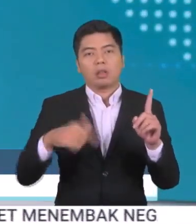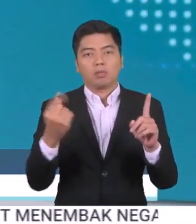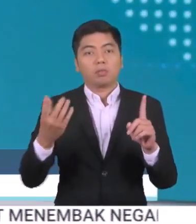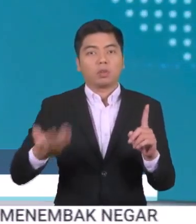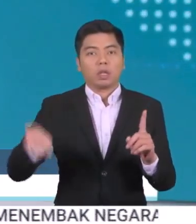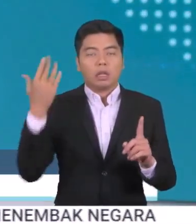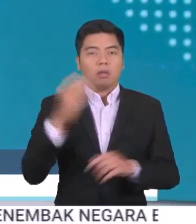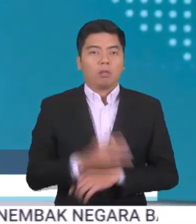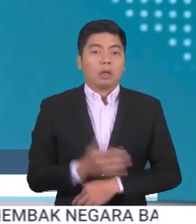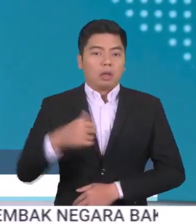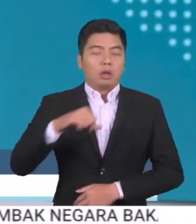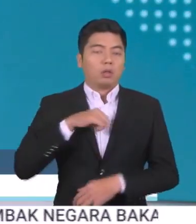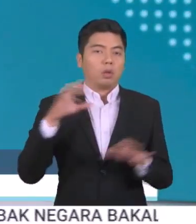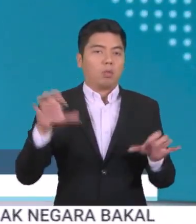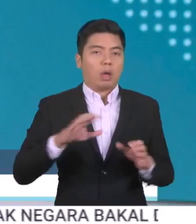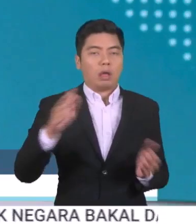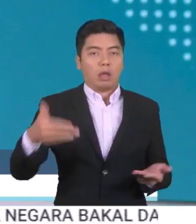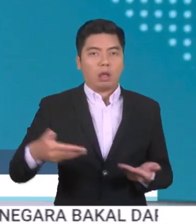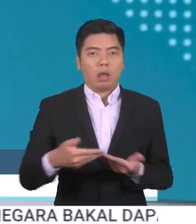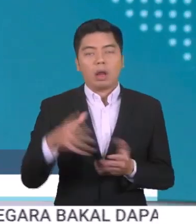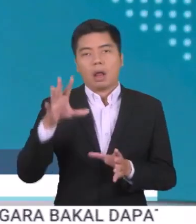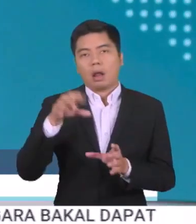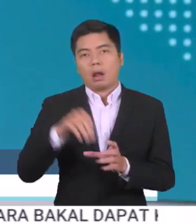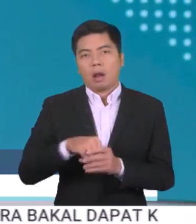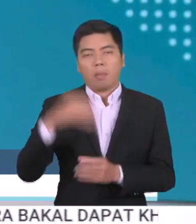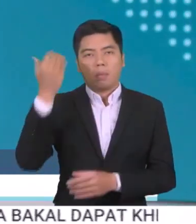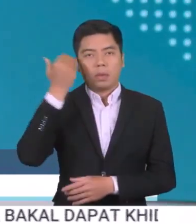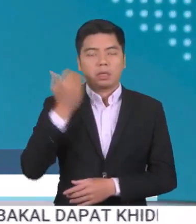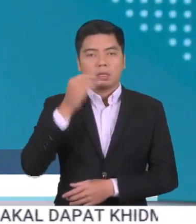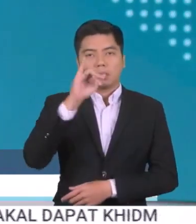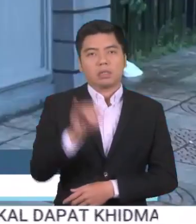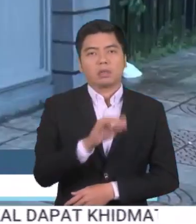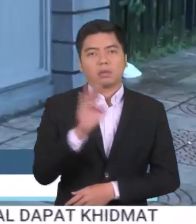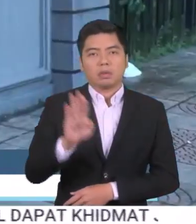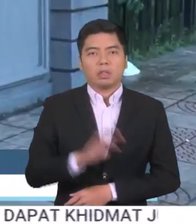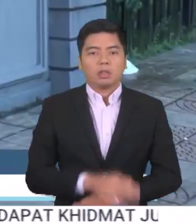lepas. Pengakuan itu dibuat di Mahkamah Majistret Johor Bahru.